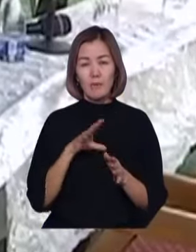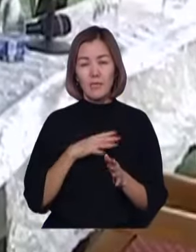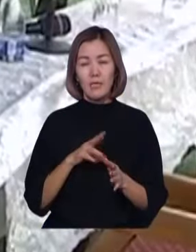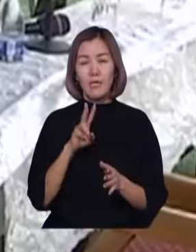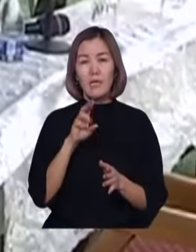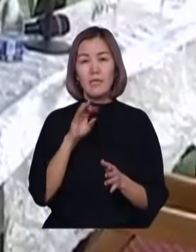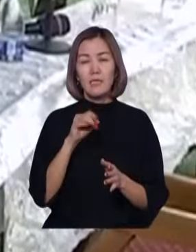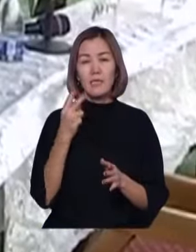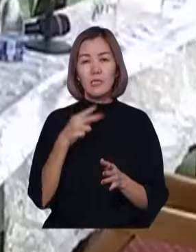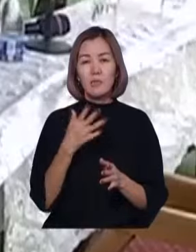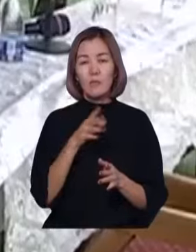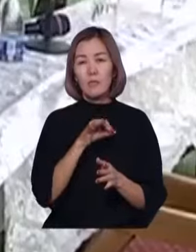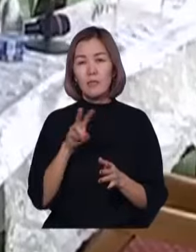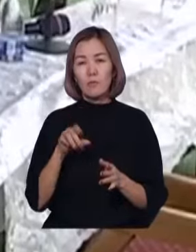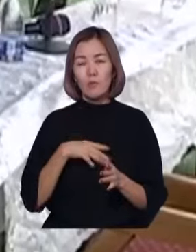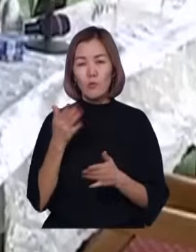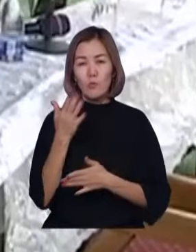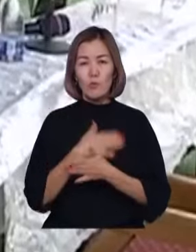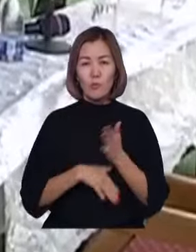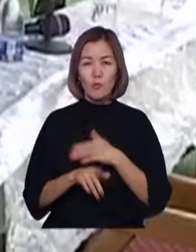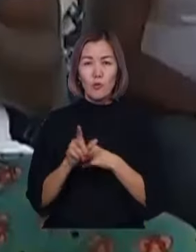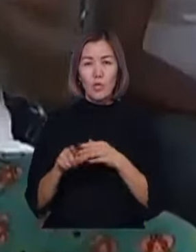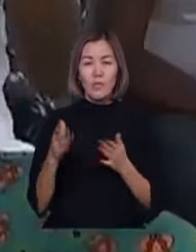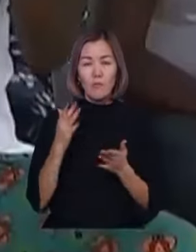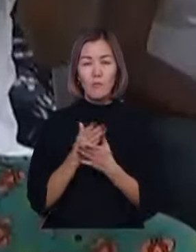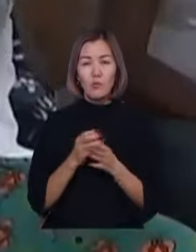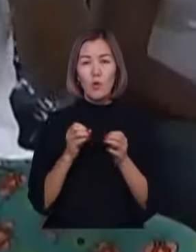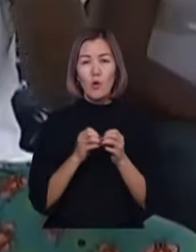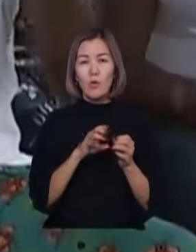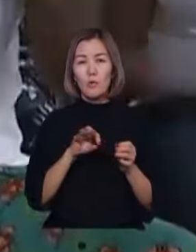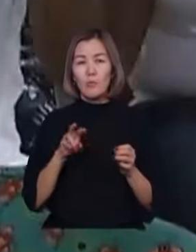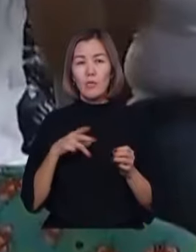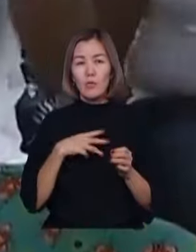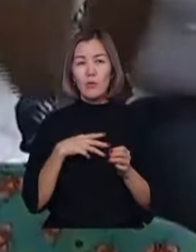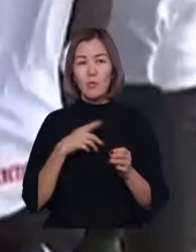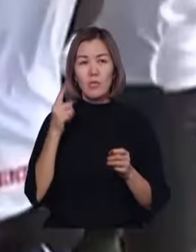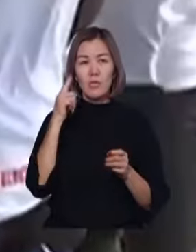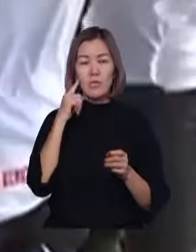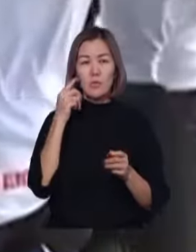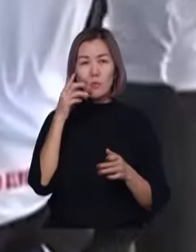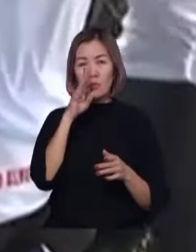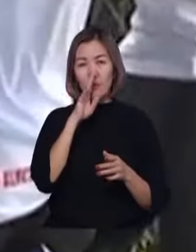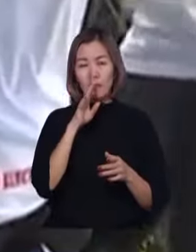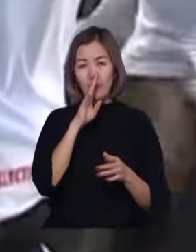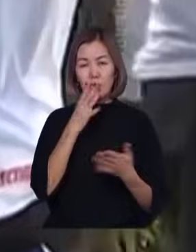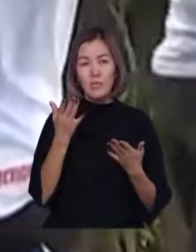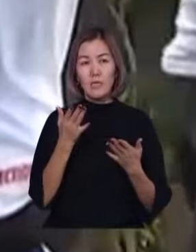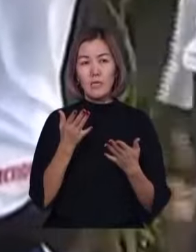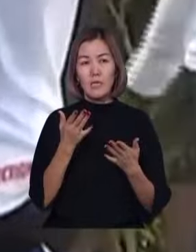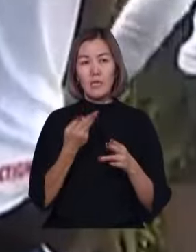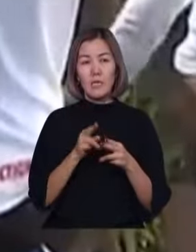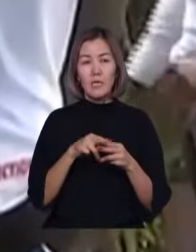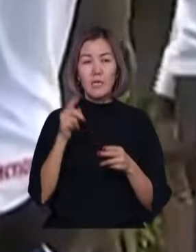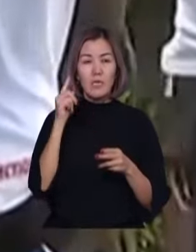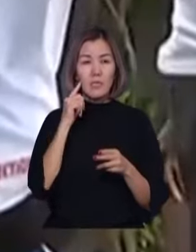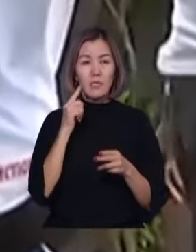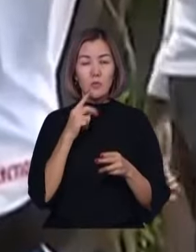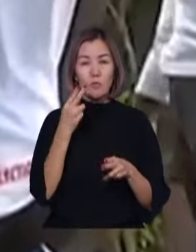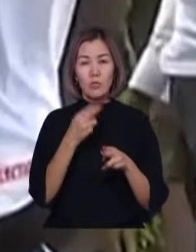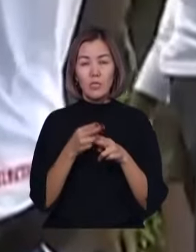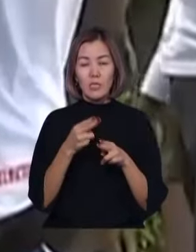Нигерияда 25 миллионнан астам мүмкіндігі шектеулі адам болса, оның 10 миллионға жуығының есту қабілеті төмен. Осыған байланысты есту қабілеті